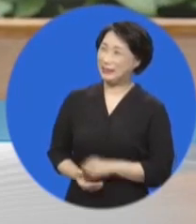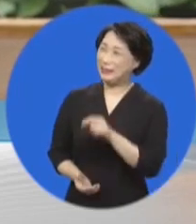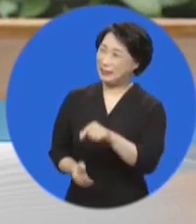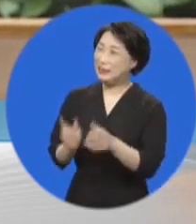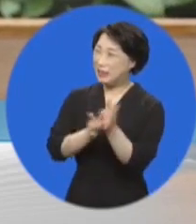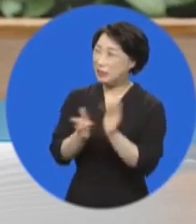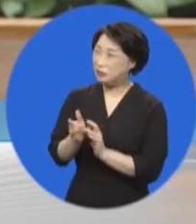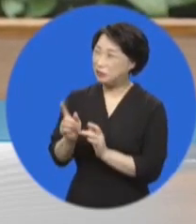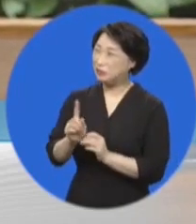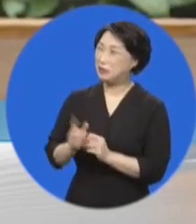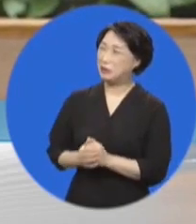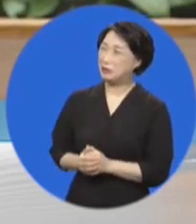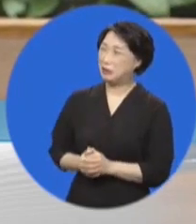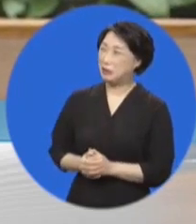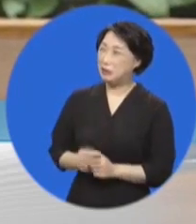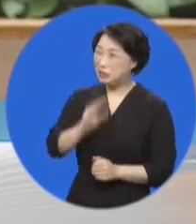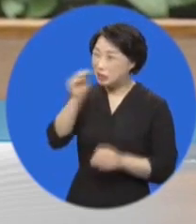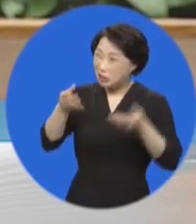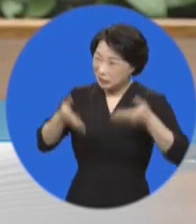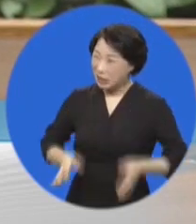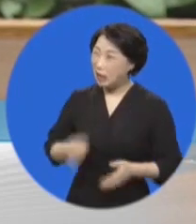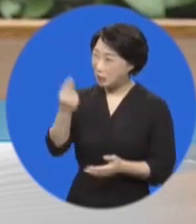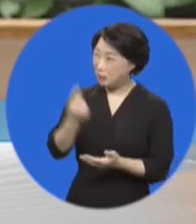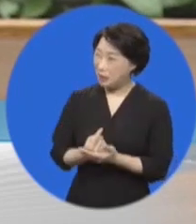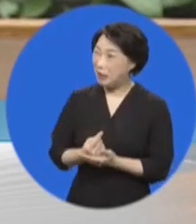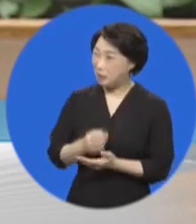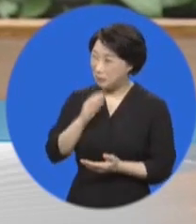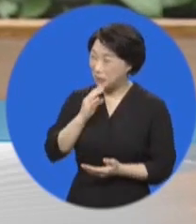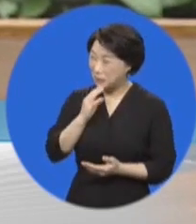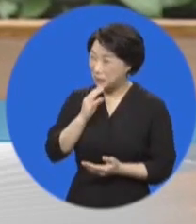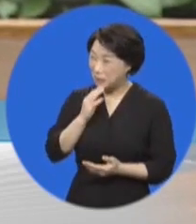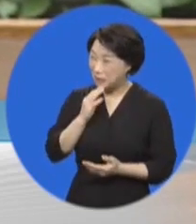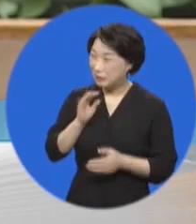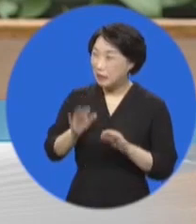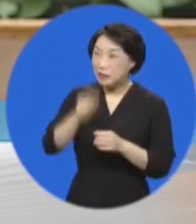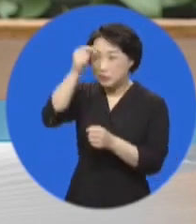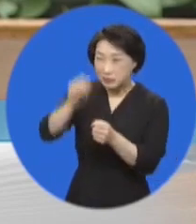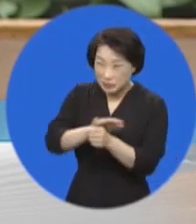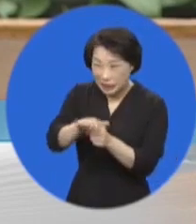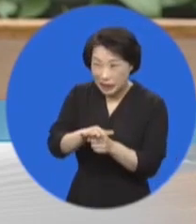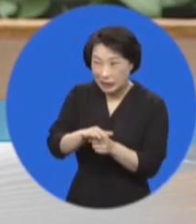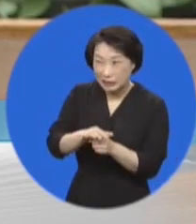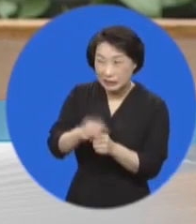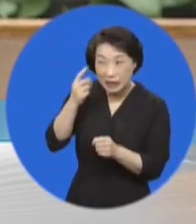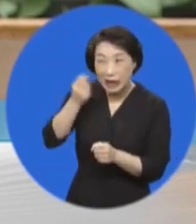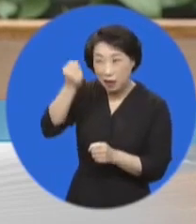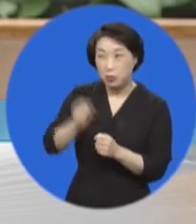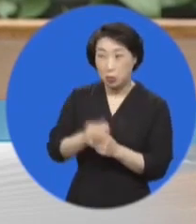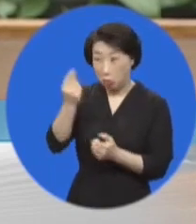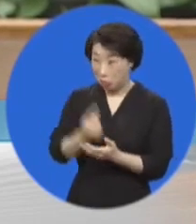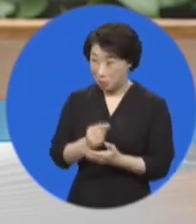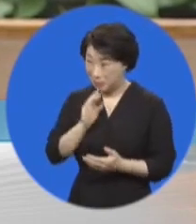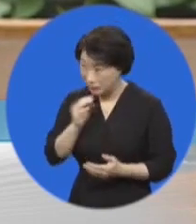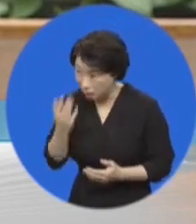그 예수가 말이야 성탄에서 왔는데 박해주의 사상가로 온 거 아니야?